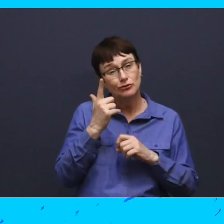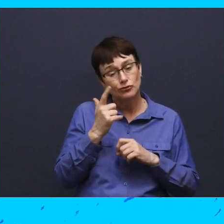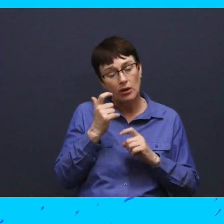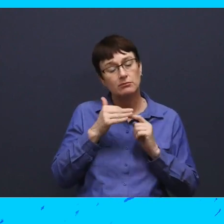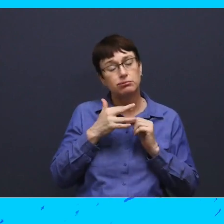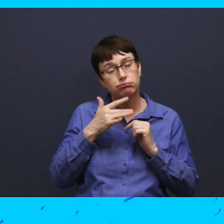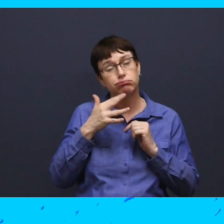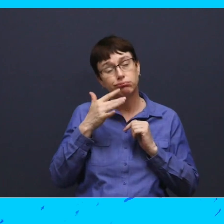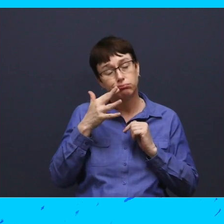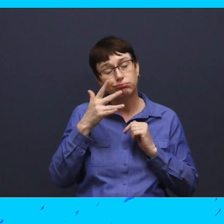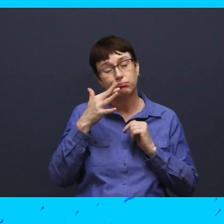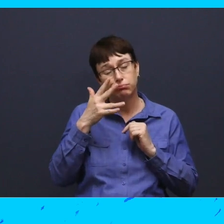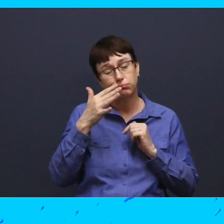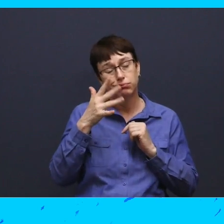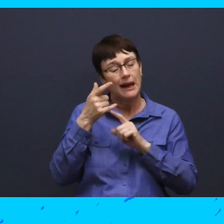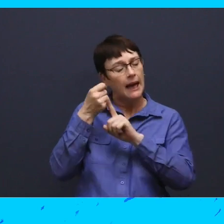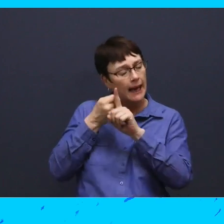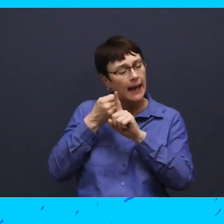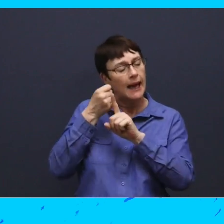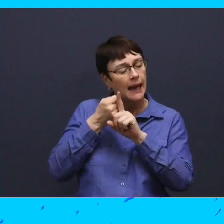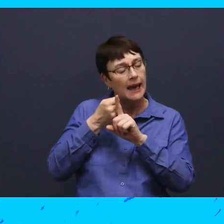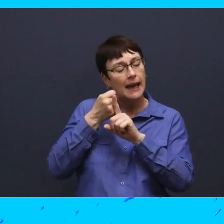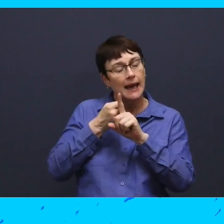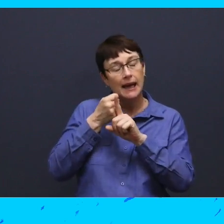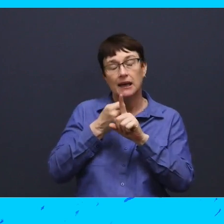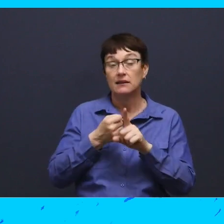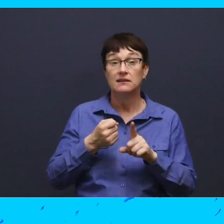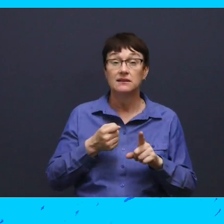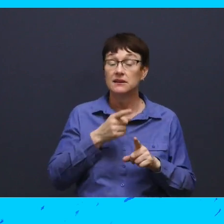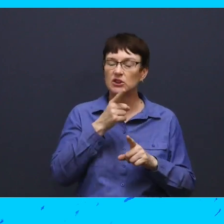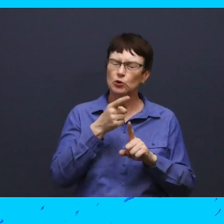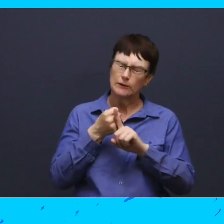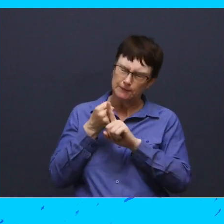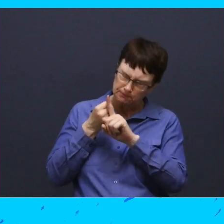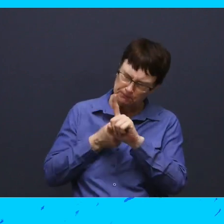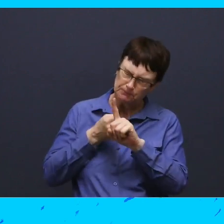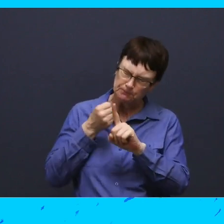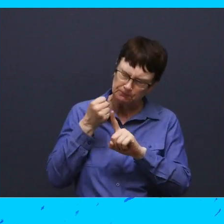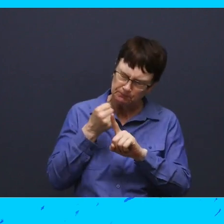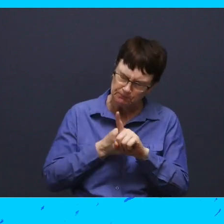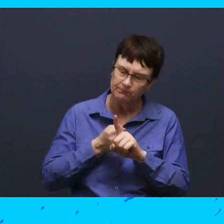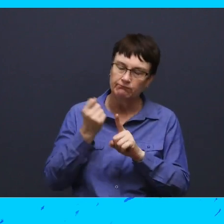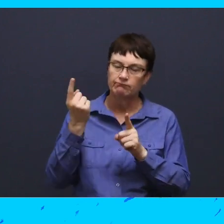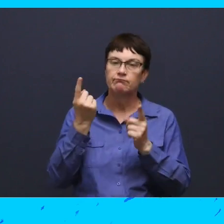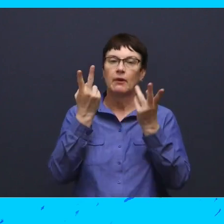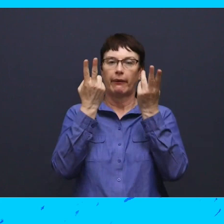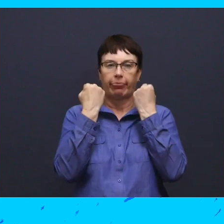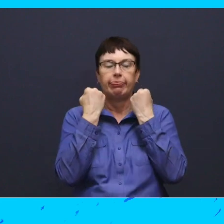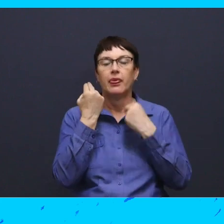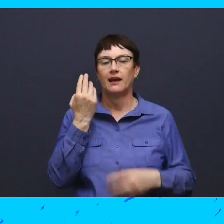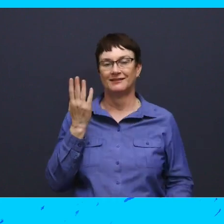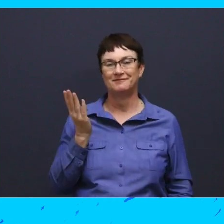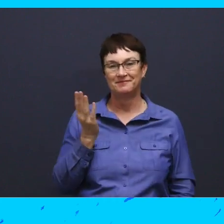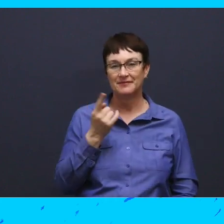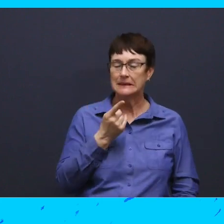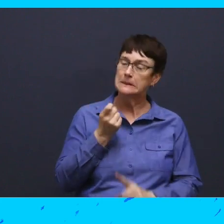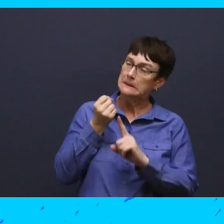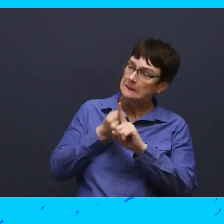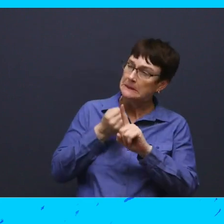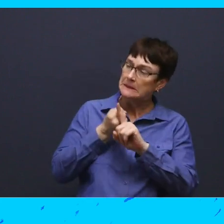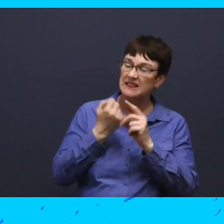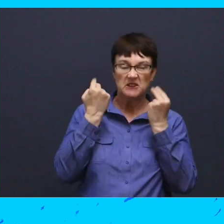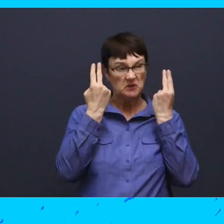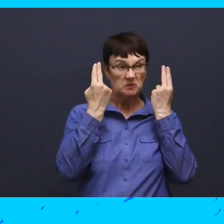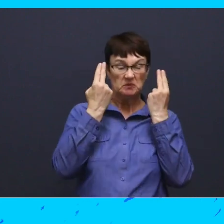défendons. La persistance met à bout la résistance. Donc, à la fin, on